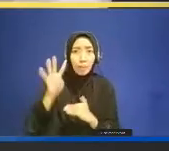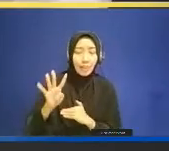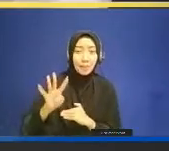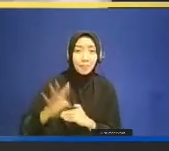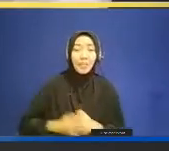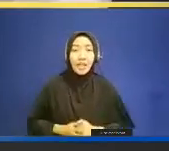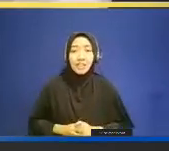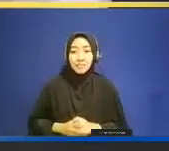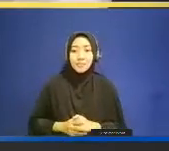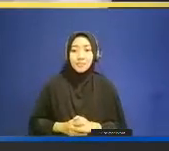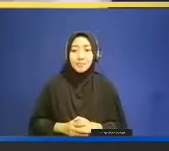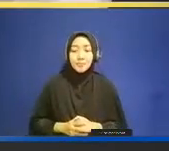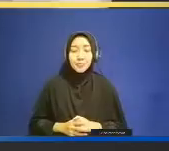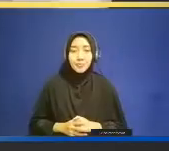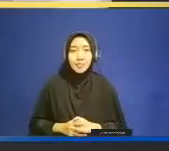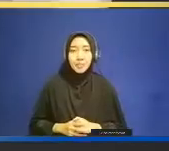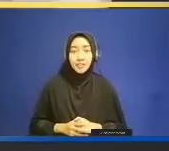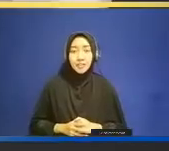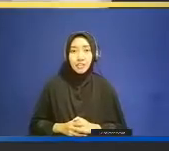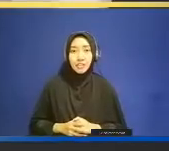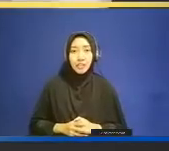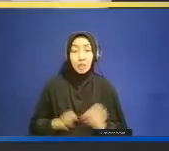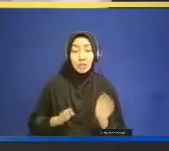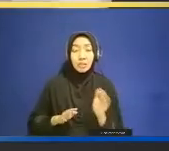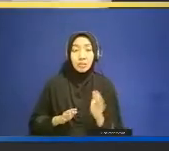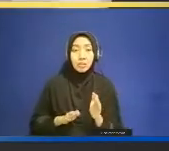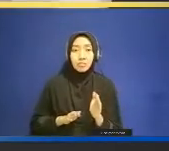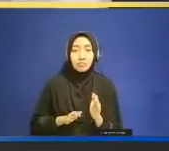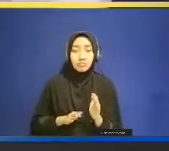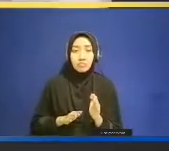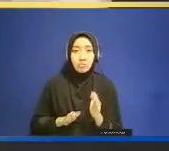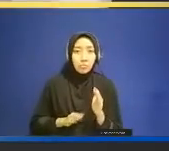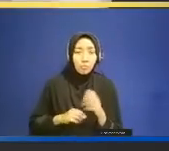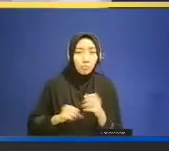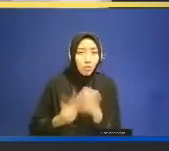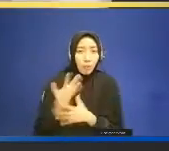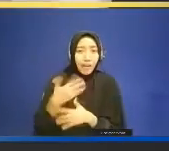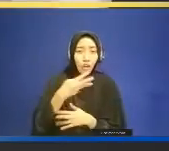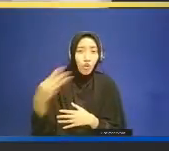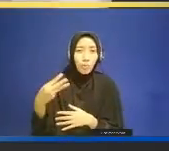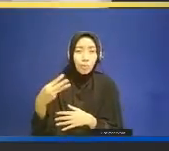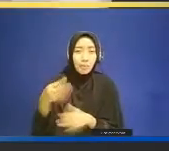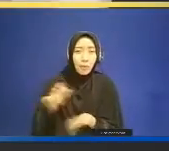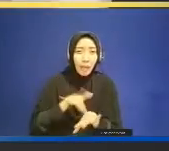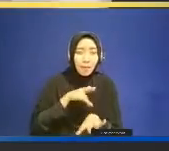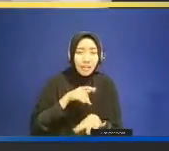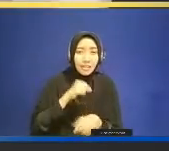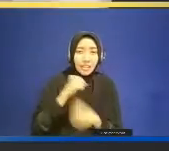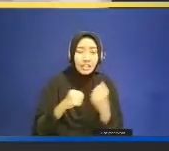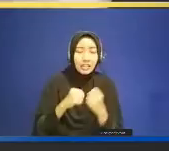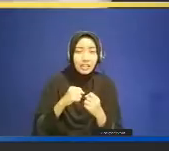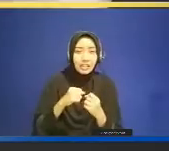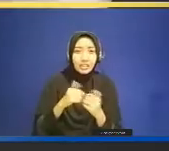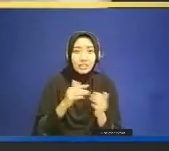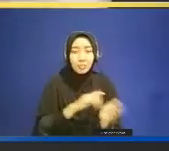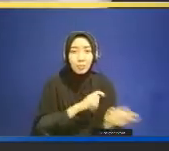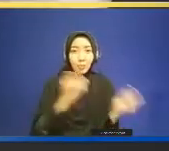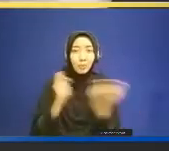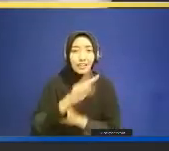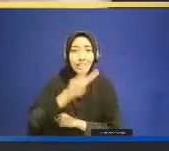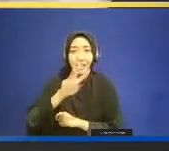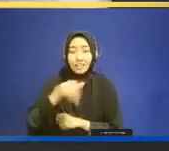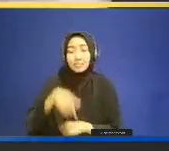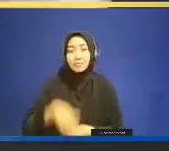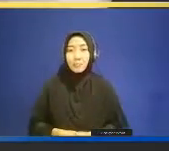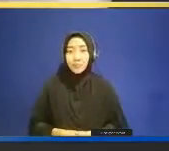di Thailand maka kuarter ketiga itu pertumbuhan ekonomi melambat jadi yang saya mau bilang Andini adalah selama Heart